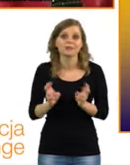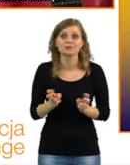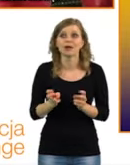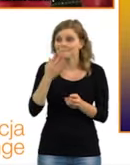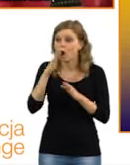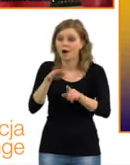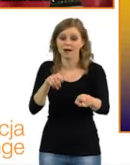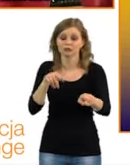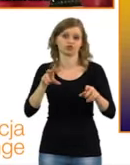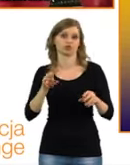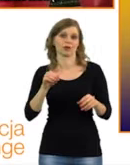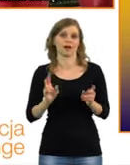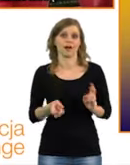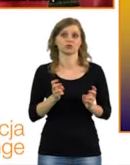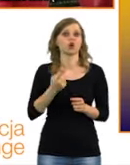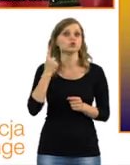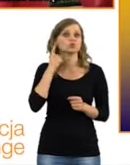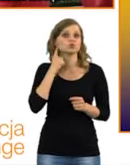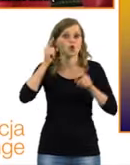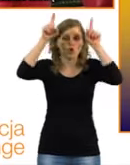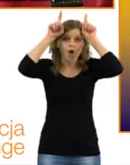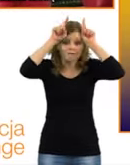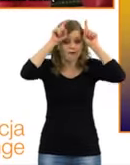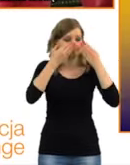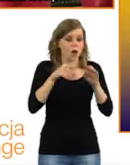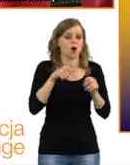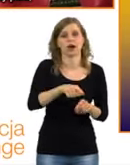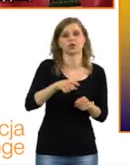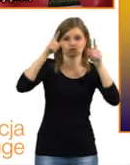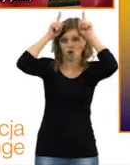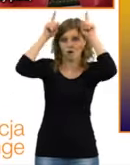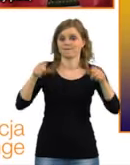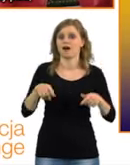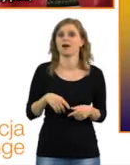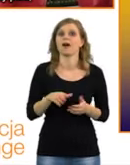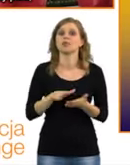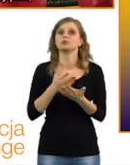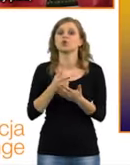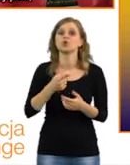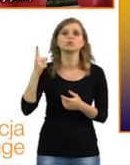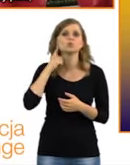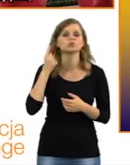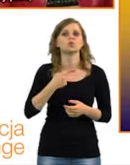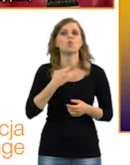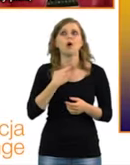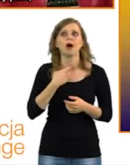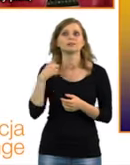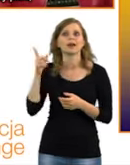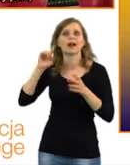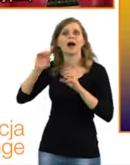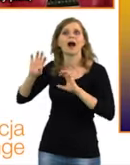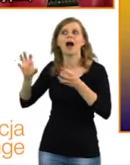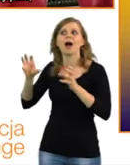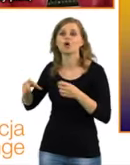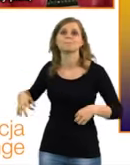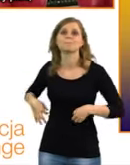pokazać kaczuszkę. Jeśli usłyszy krowę, ma pokazać krowę. Jeśli usłyszy głos, na przykład w radiu, że